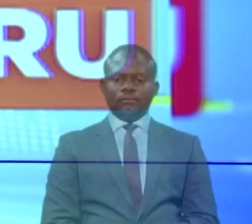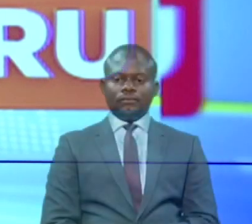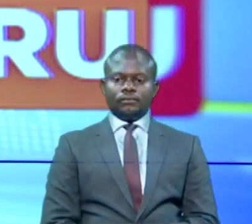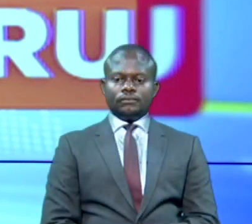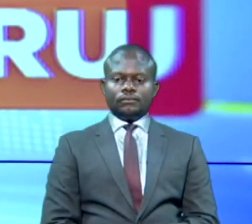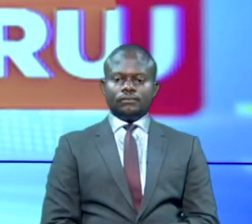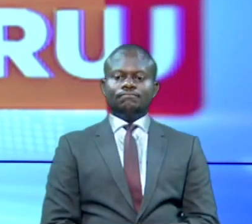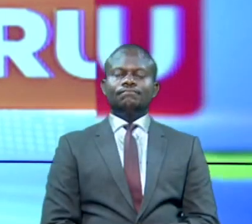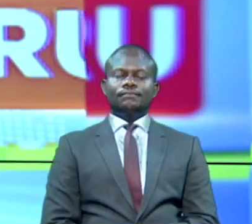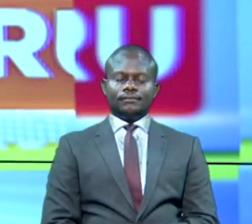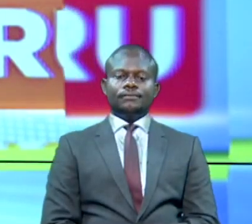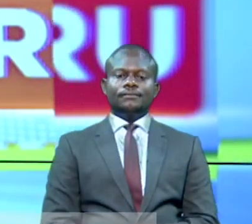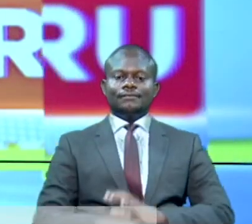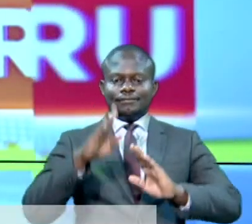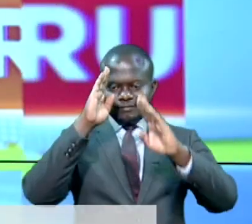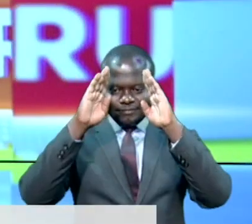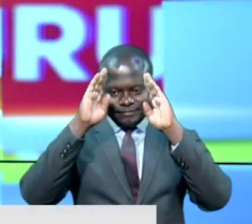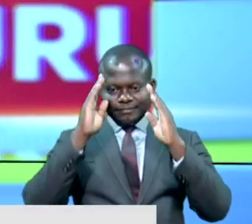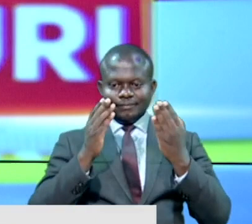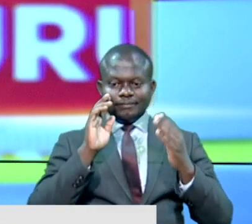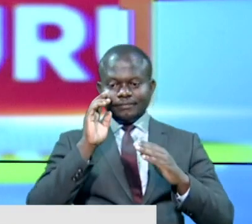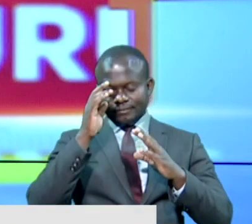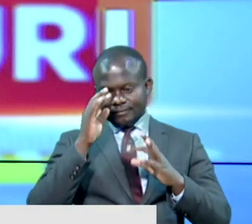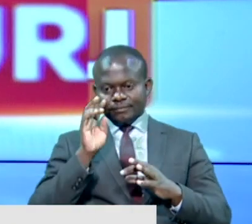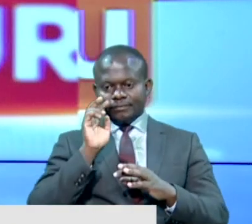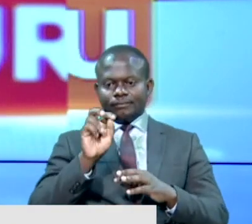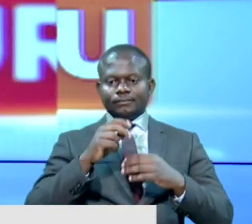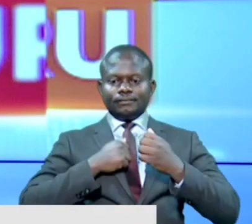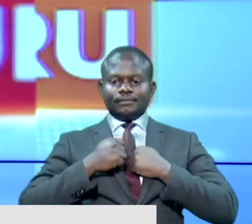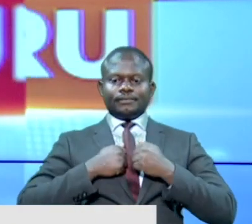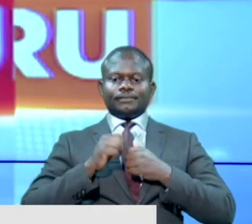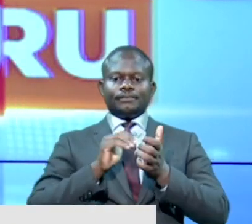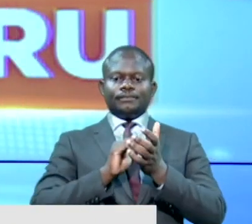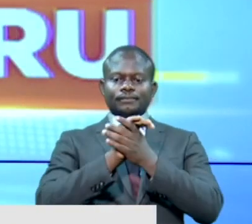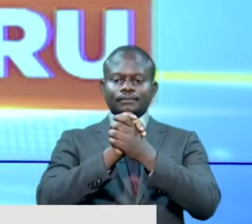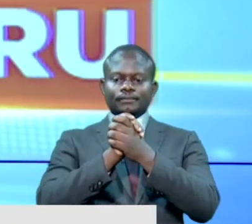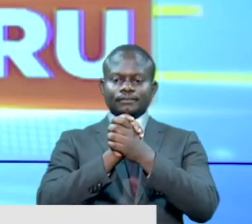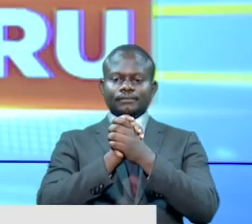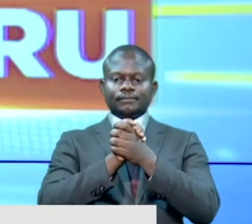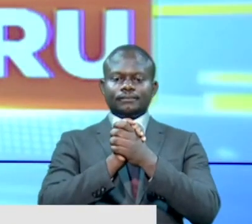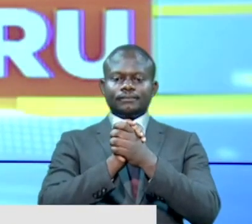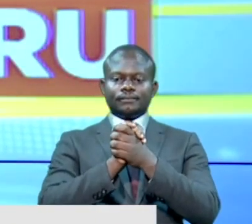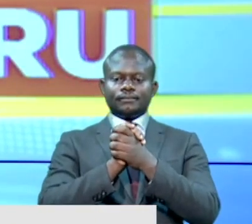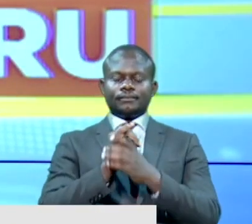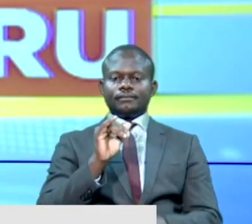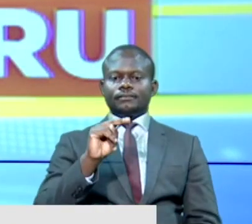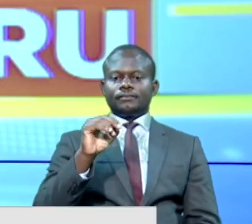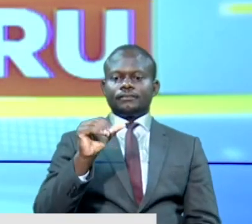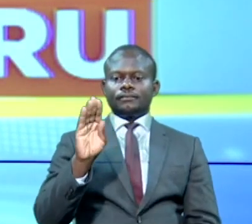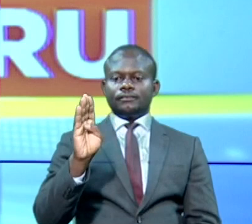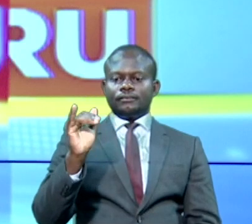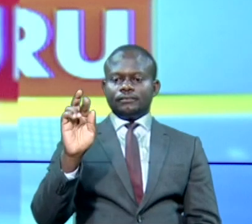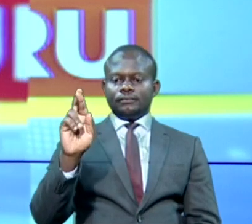igicamunsi gire kuri wahisemo gukurikira televiziyo Rwanda turagusoje kandi tunaguhaye ikaze ku makuru twaguteguriye na makuru cyo kugezweho nange ngabire eje